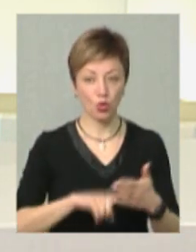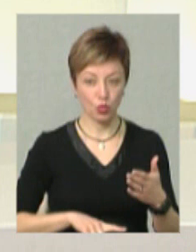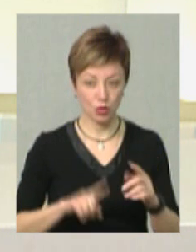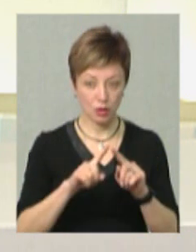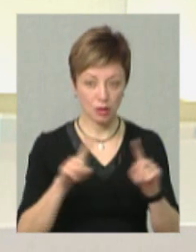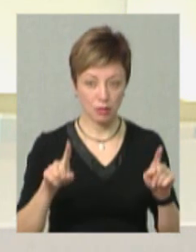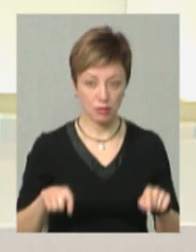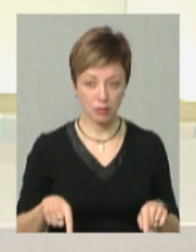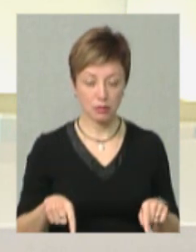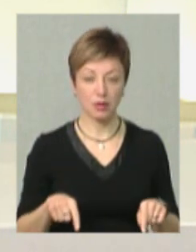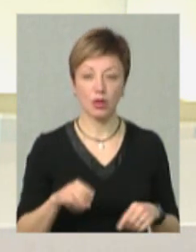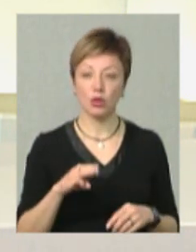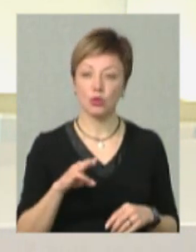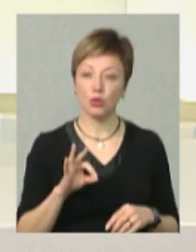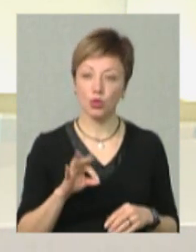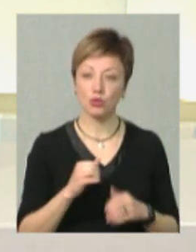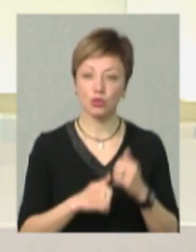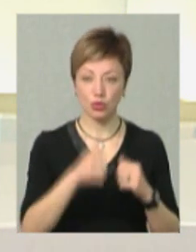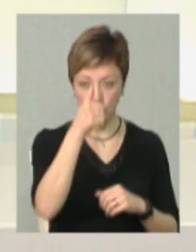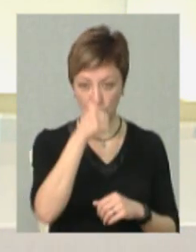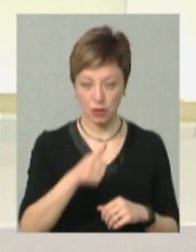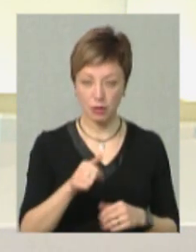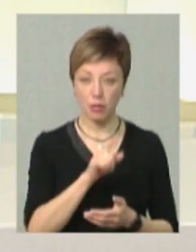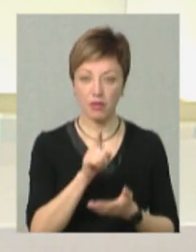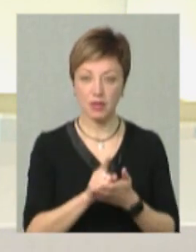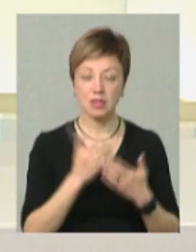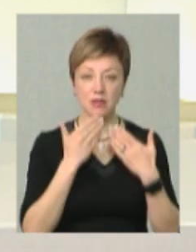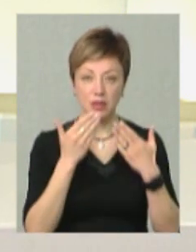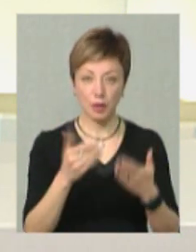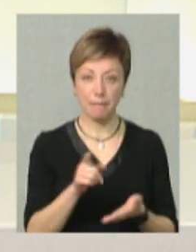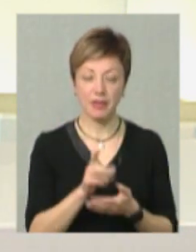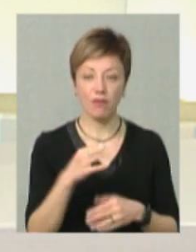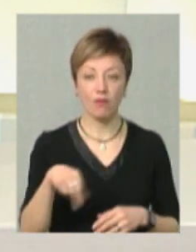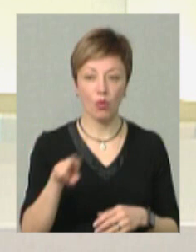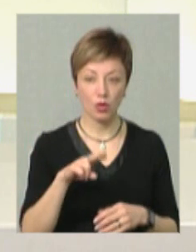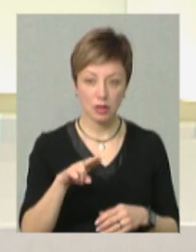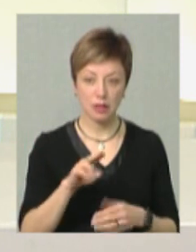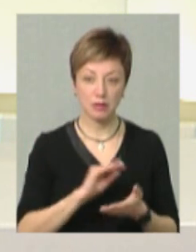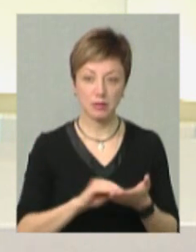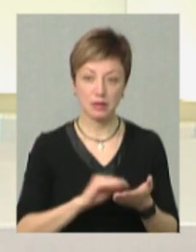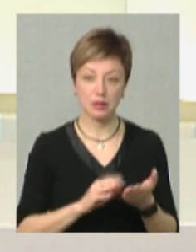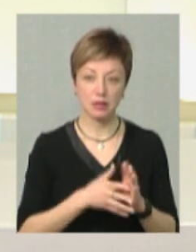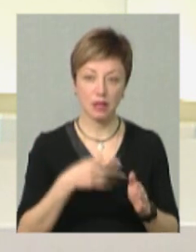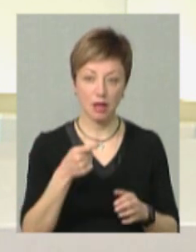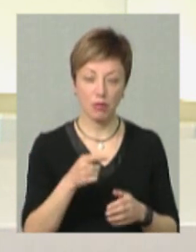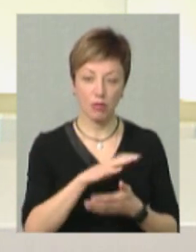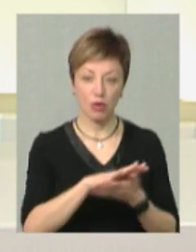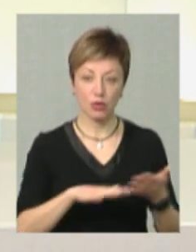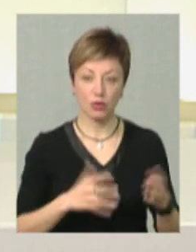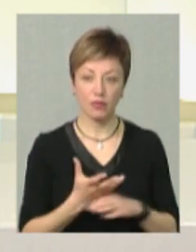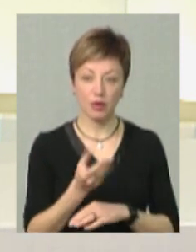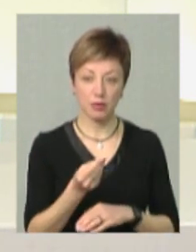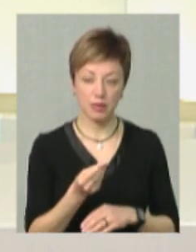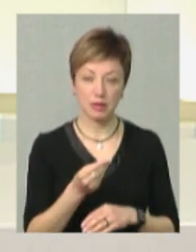довіреністю, то щорічно особа повинна звернутися в органи пенсійного фонду і написати заяву про продовження